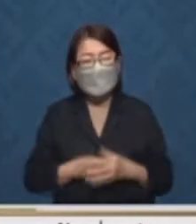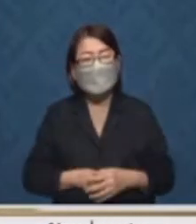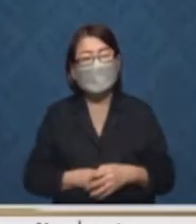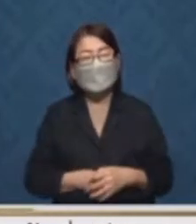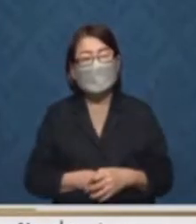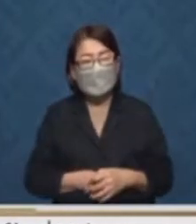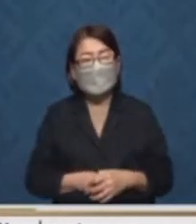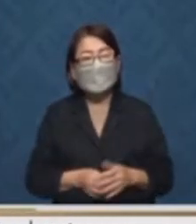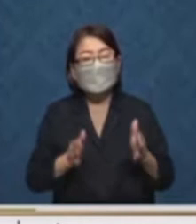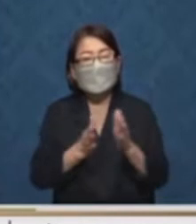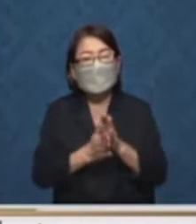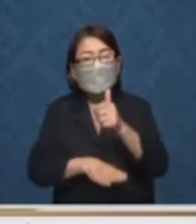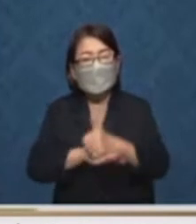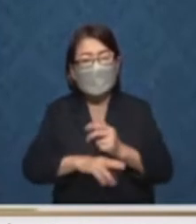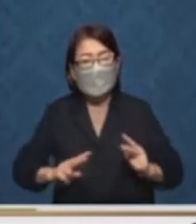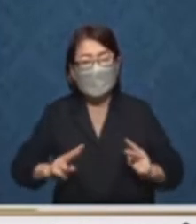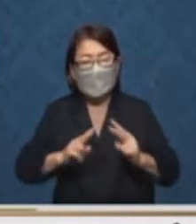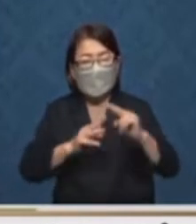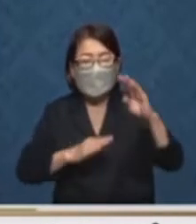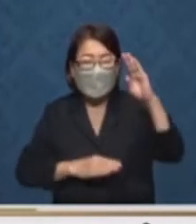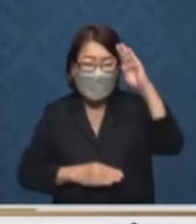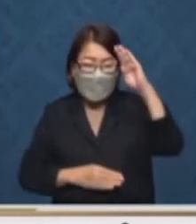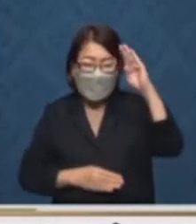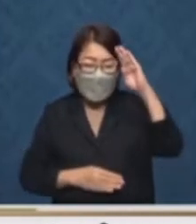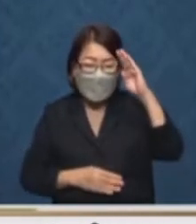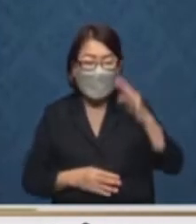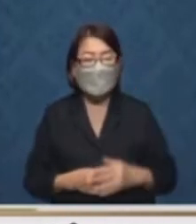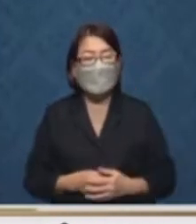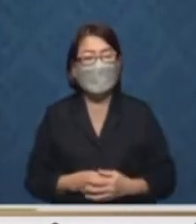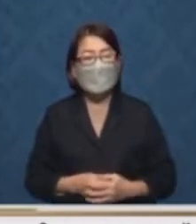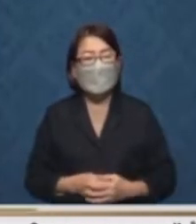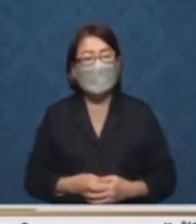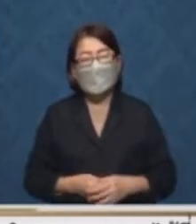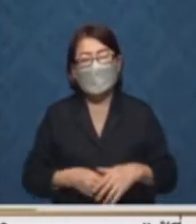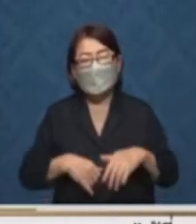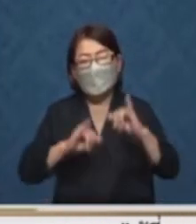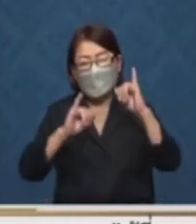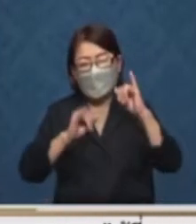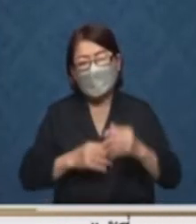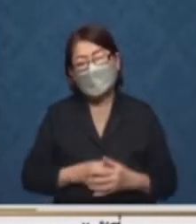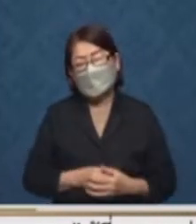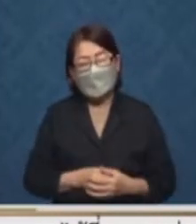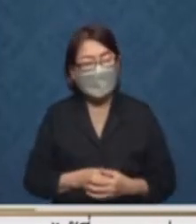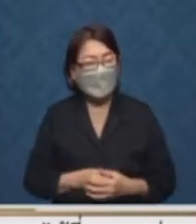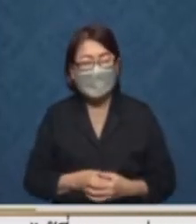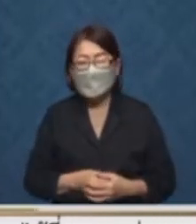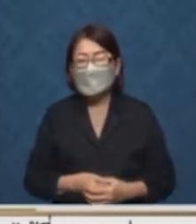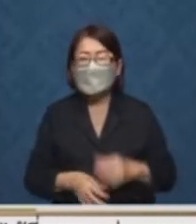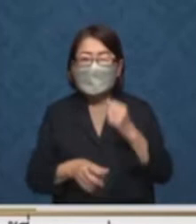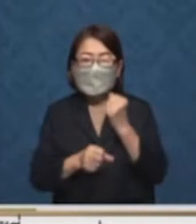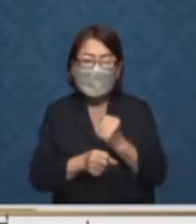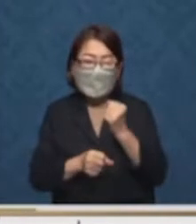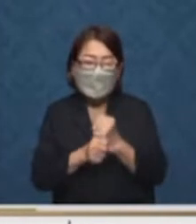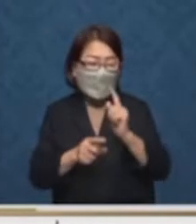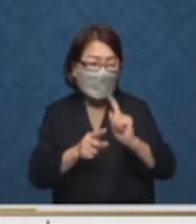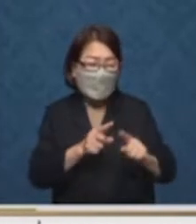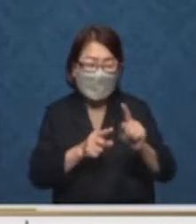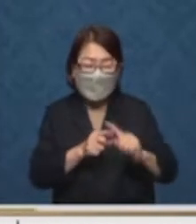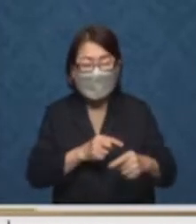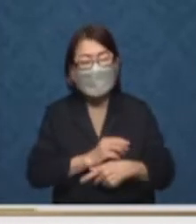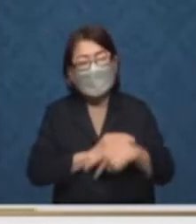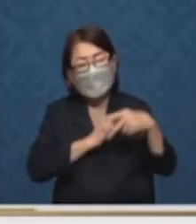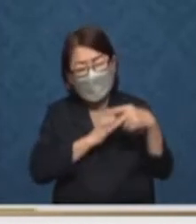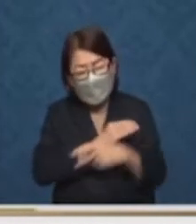ในฐานะนายกรัฐมนตรีและรัฐมนตรีว่าการกระทรวงกลาโหมเนี่ยได้ปล่อยปละละเลยกระทำการทุจริตต่อหน้า